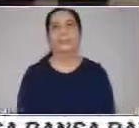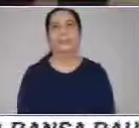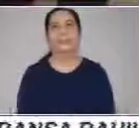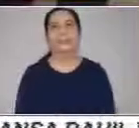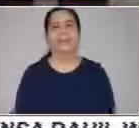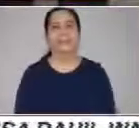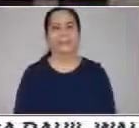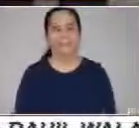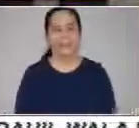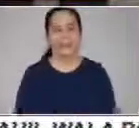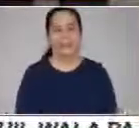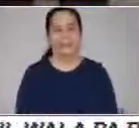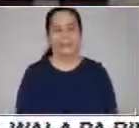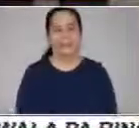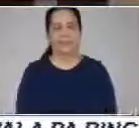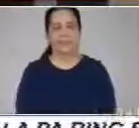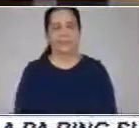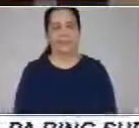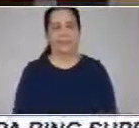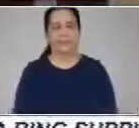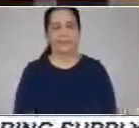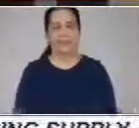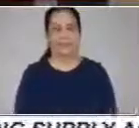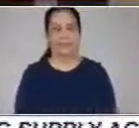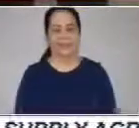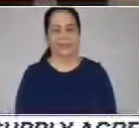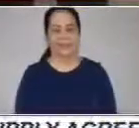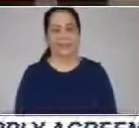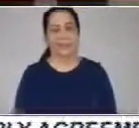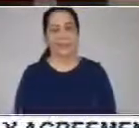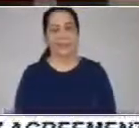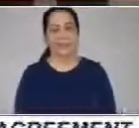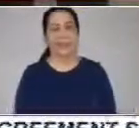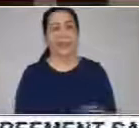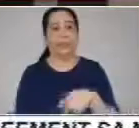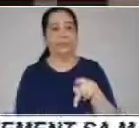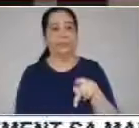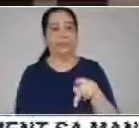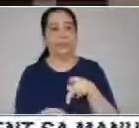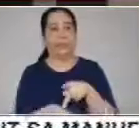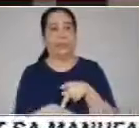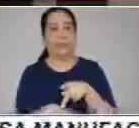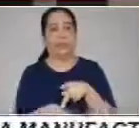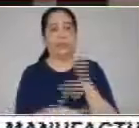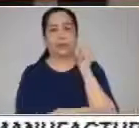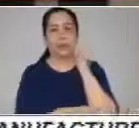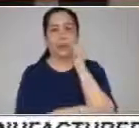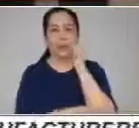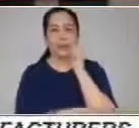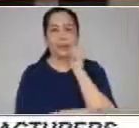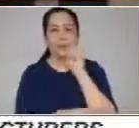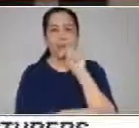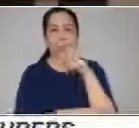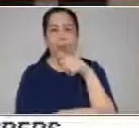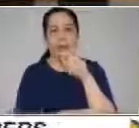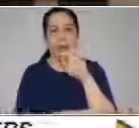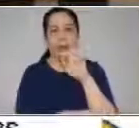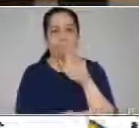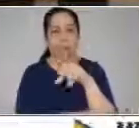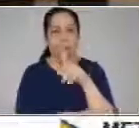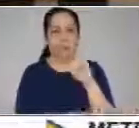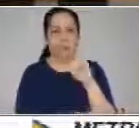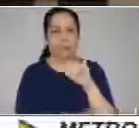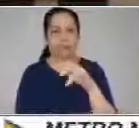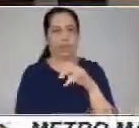bubuksan na mga sinehan. Pero nagkaisa yata mga mayor sa Metro Manila, guys, na huwag muna, pampaliban muna natin dahil